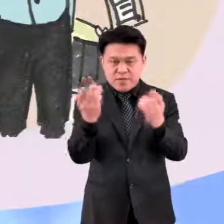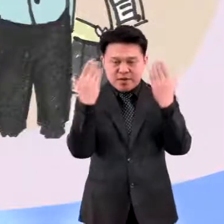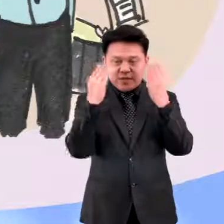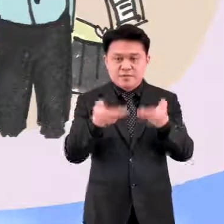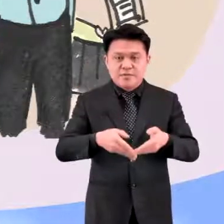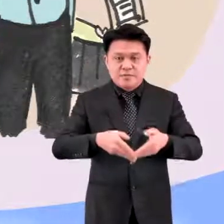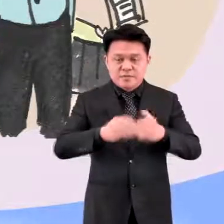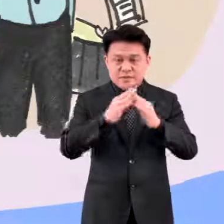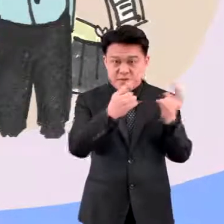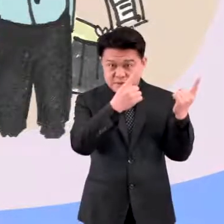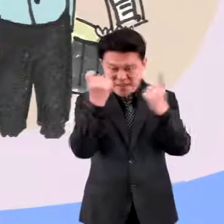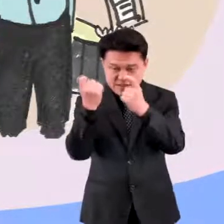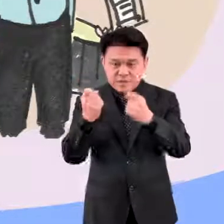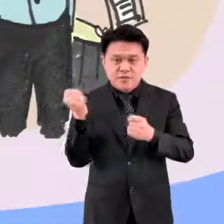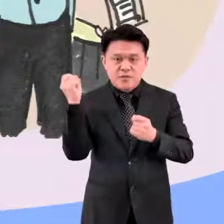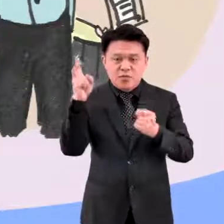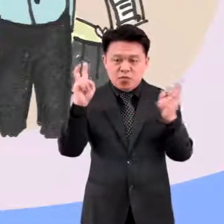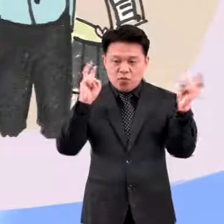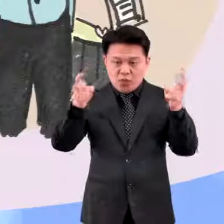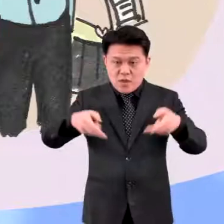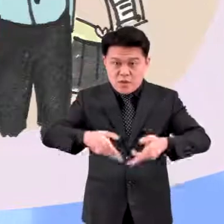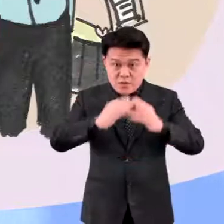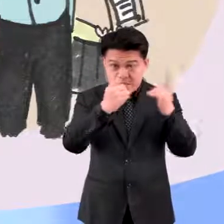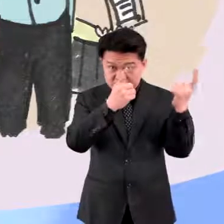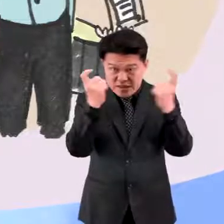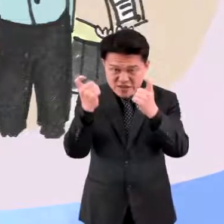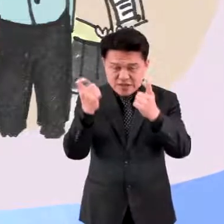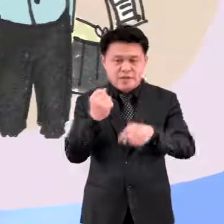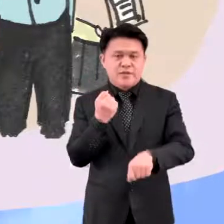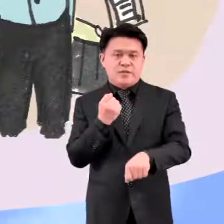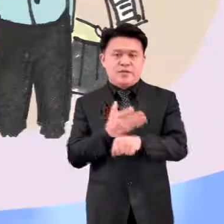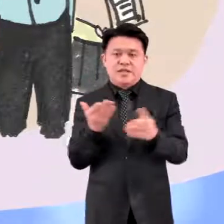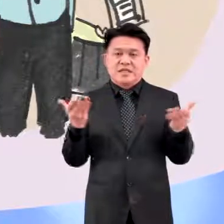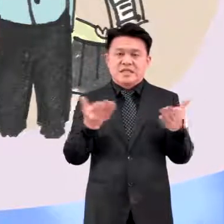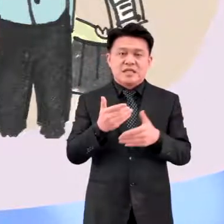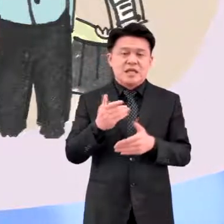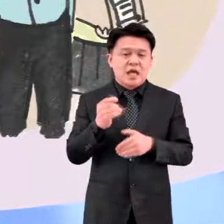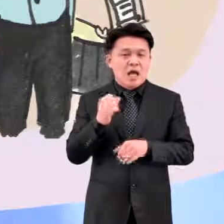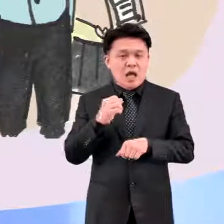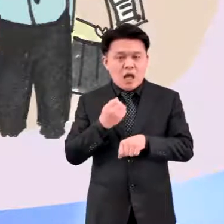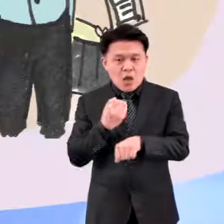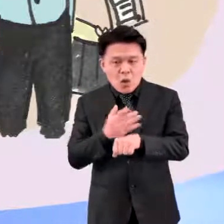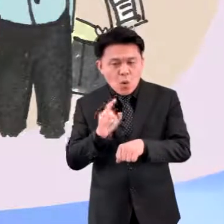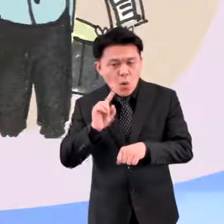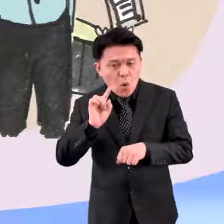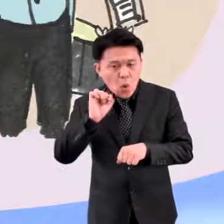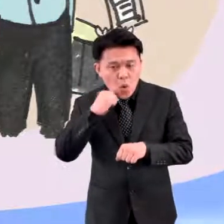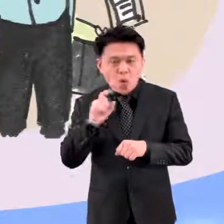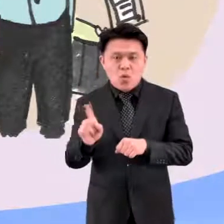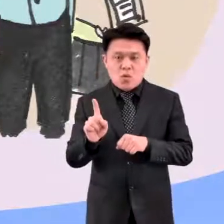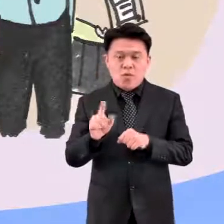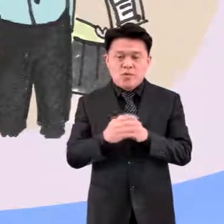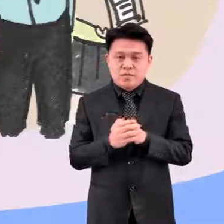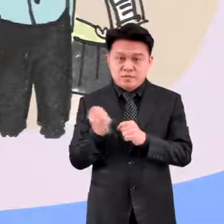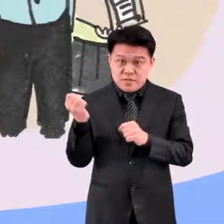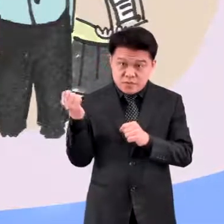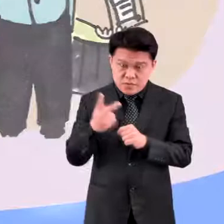개관기념일, 개교기념일, 창립기념일 등으로 부득이하게 일을 하지 못하는